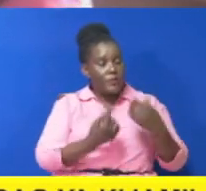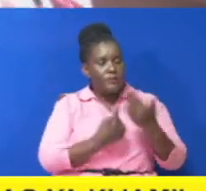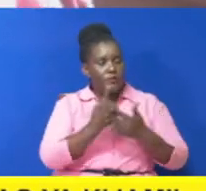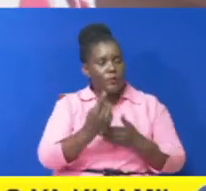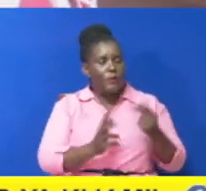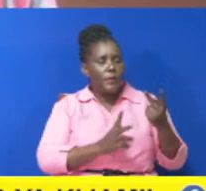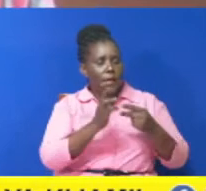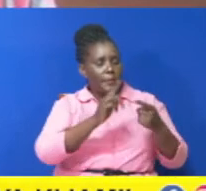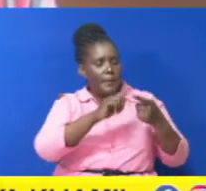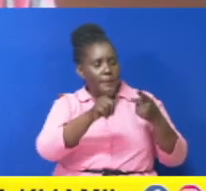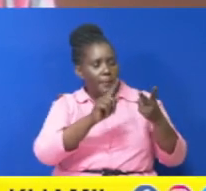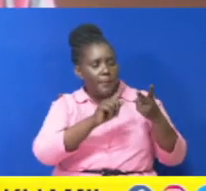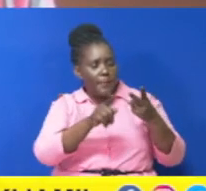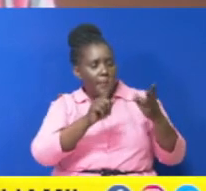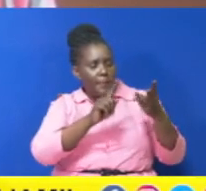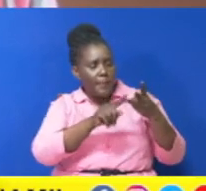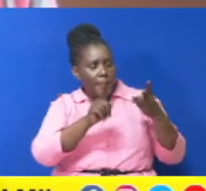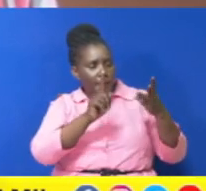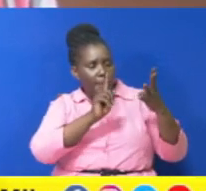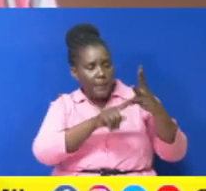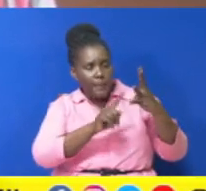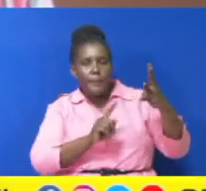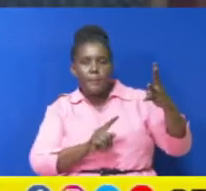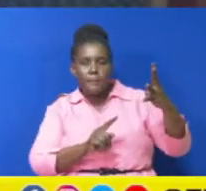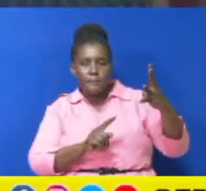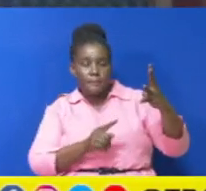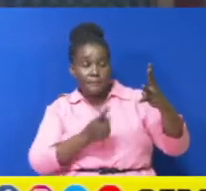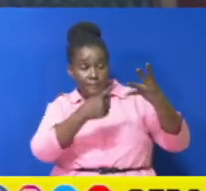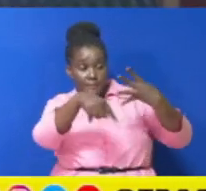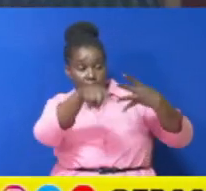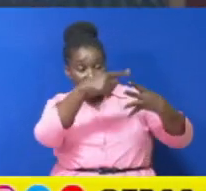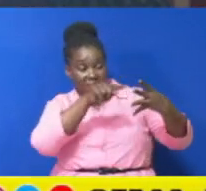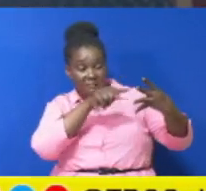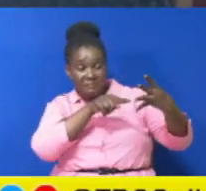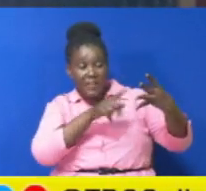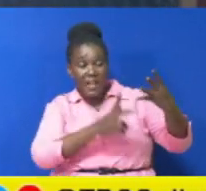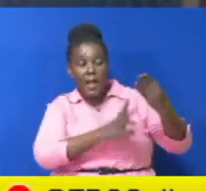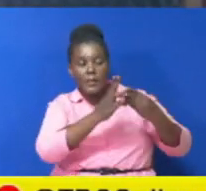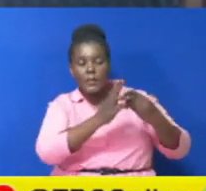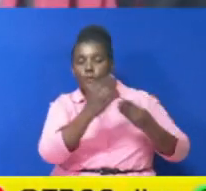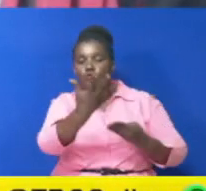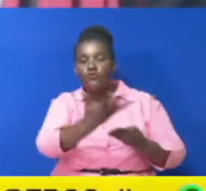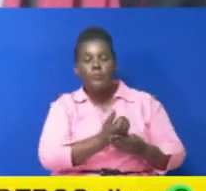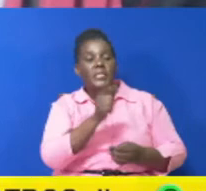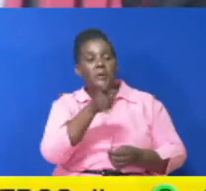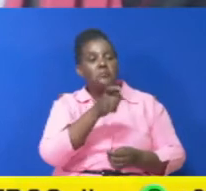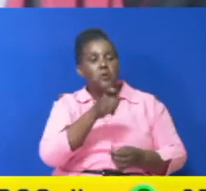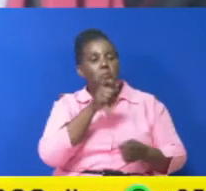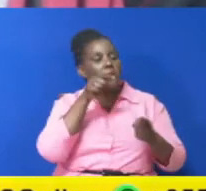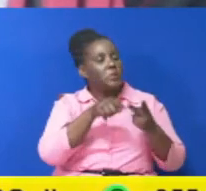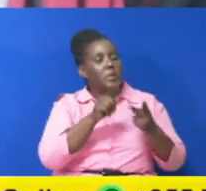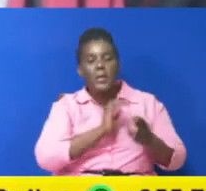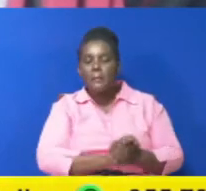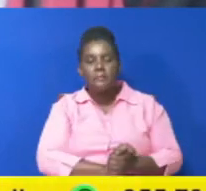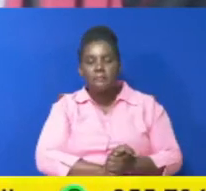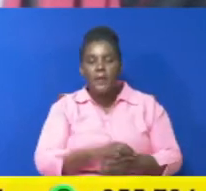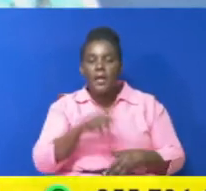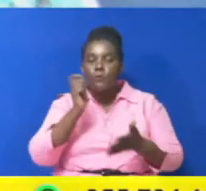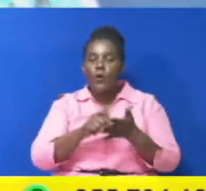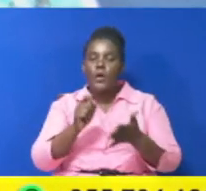Kayanga, Nyakahanga, Bugene na Kanoni ambazo zimesitishiwa mikopo hiyo. Charles Mubea,